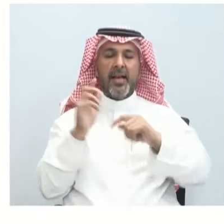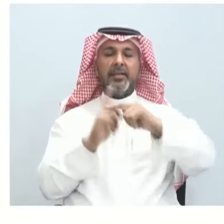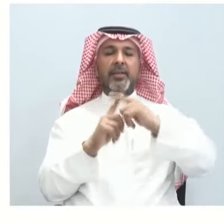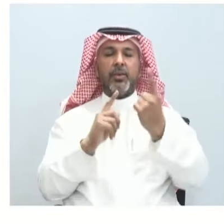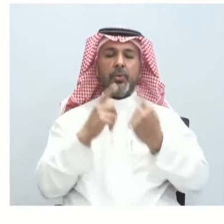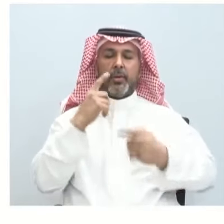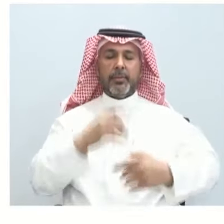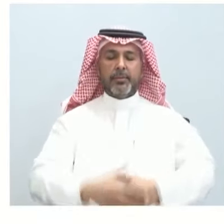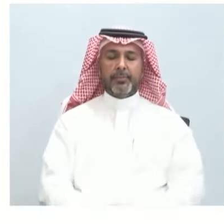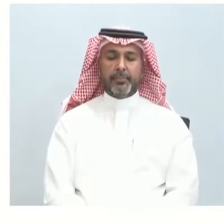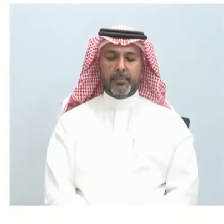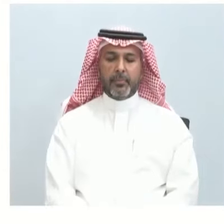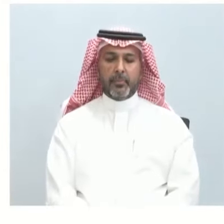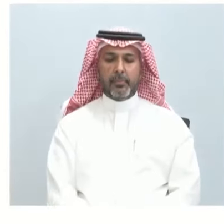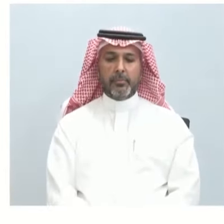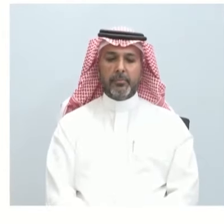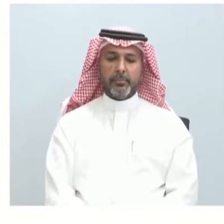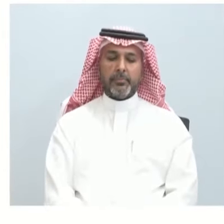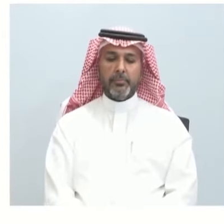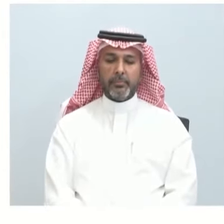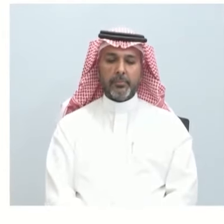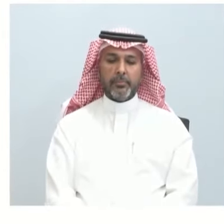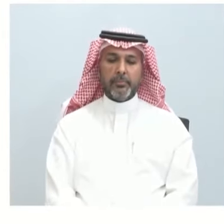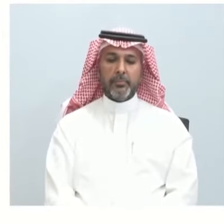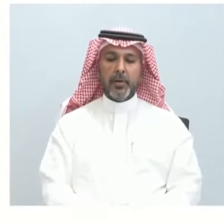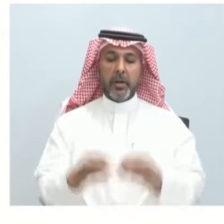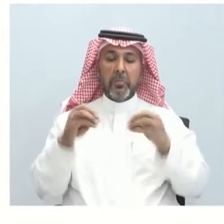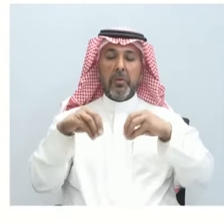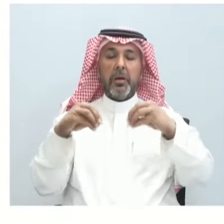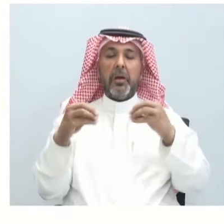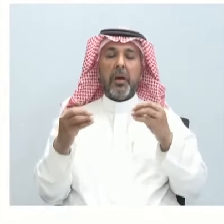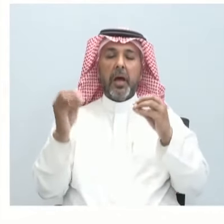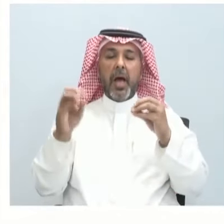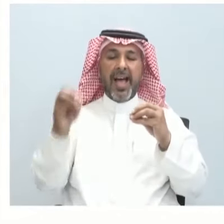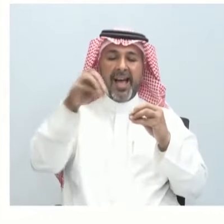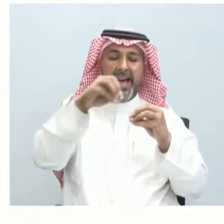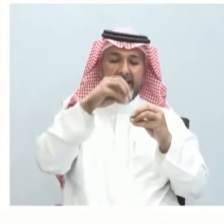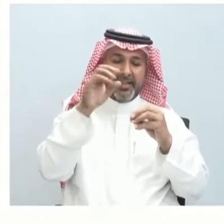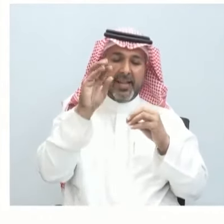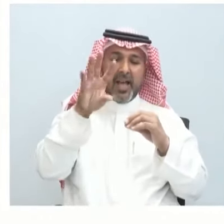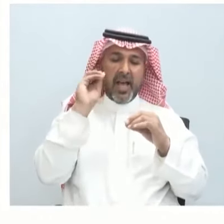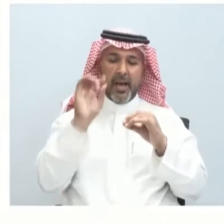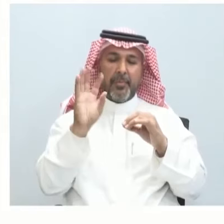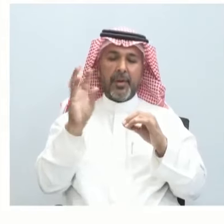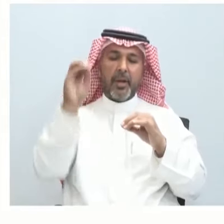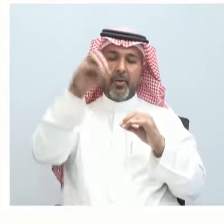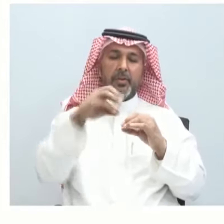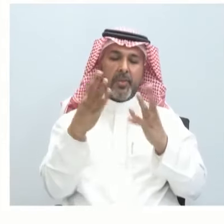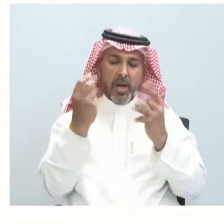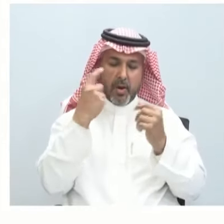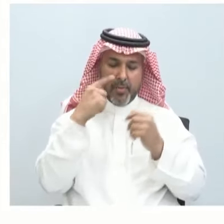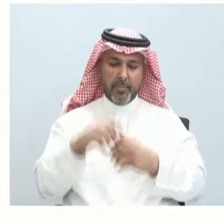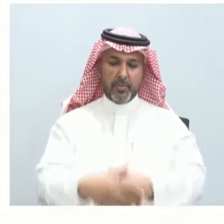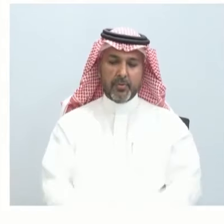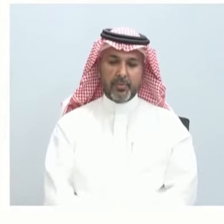تحديد القاعدتين سنقوم الان بالتعويض في القانون المعطى يلاحظ هنا لديه القاعده الاولى زائد القاعده